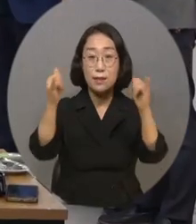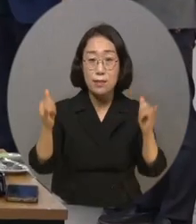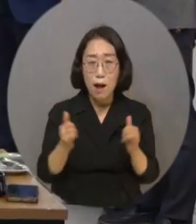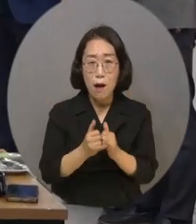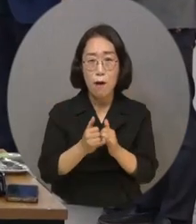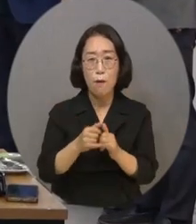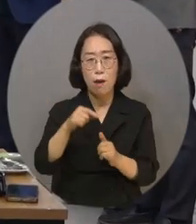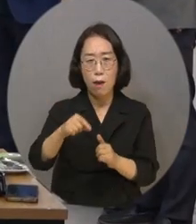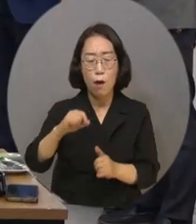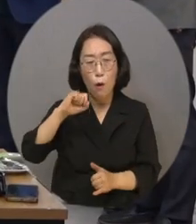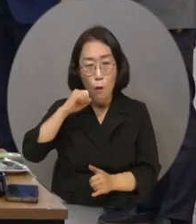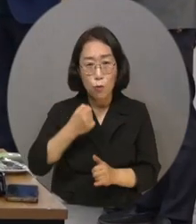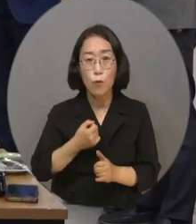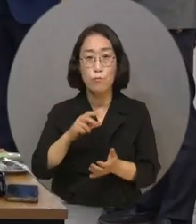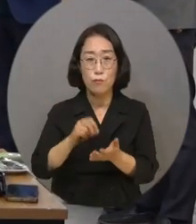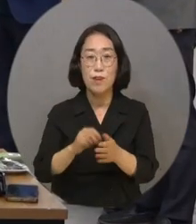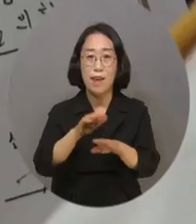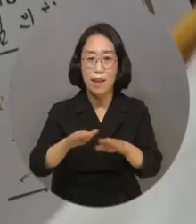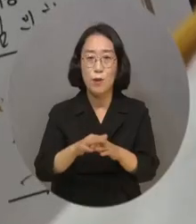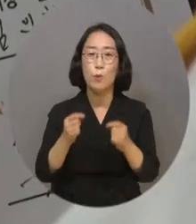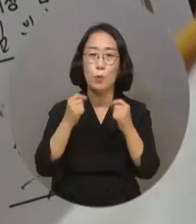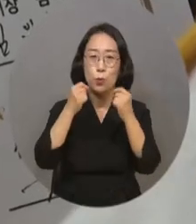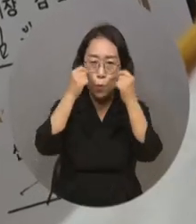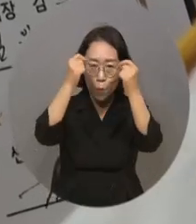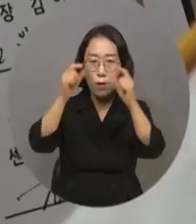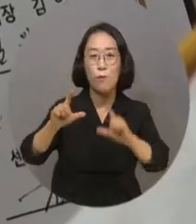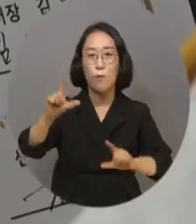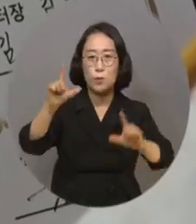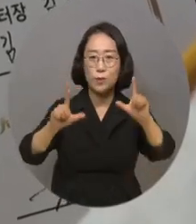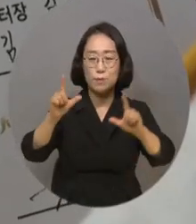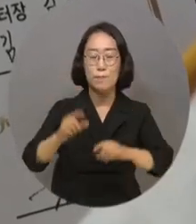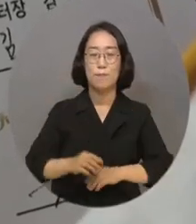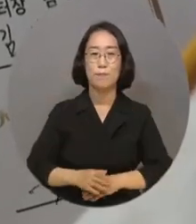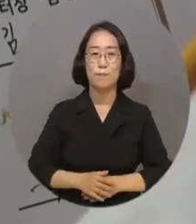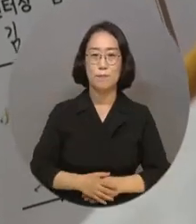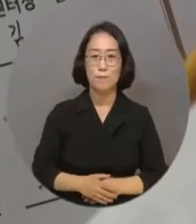사각지대를 줄여가는 또 하나의 노력입니다. 복지TV 경기방송 정우선입니다.